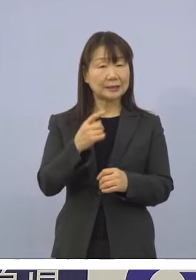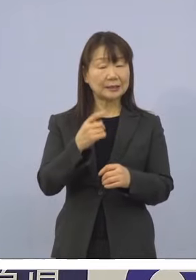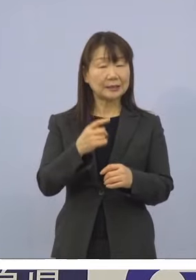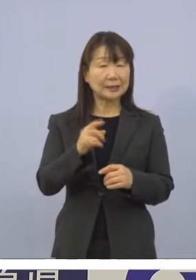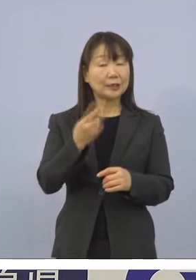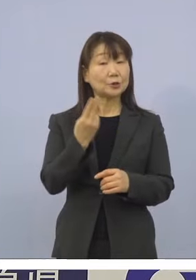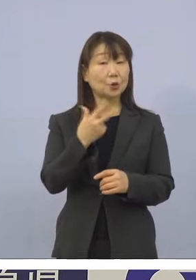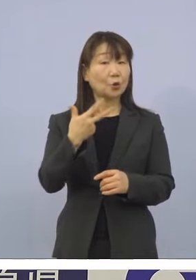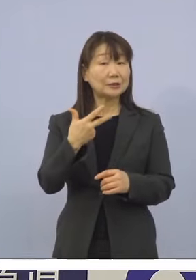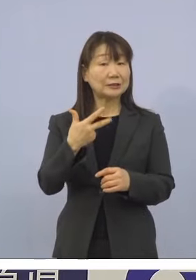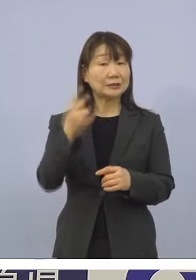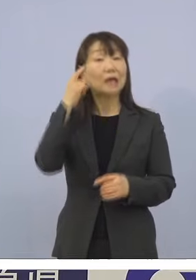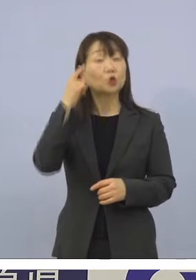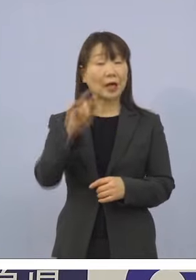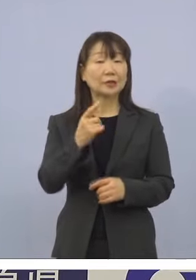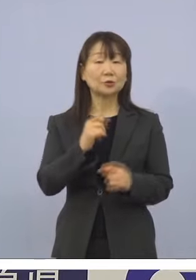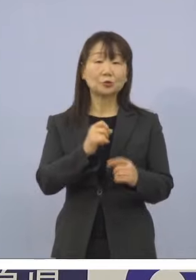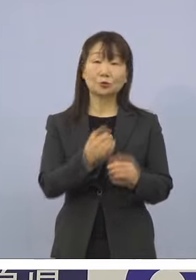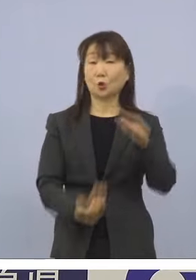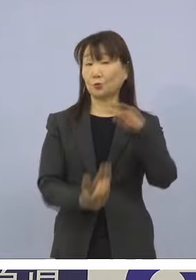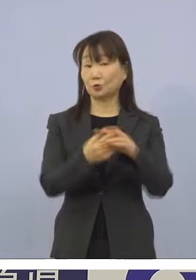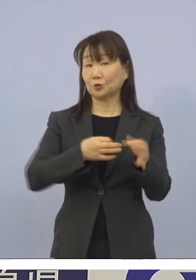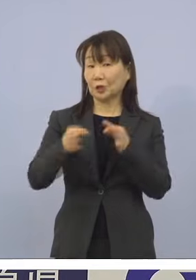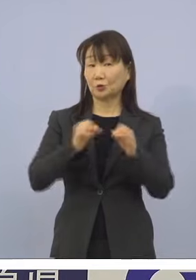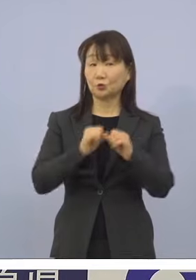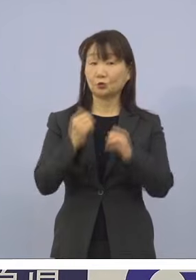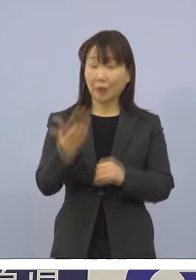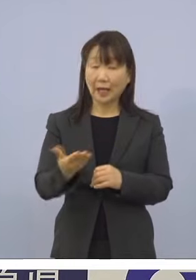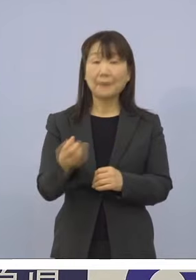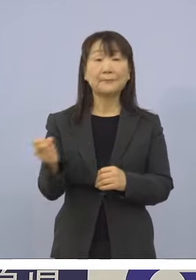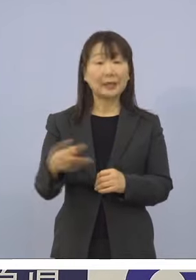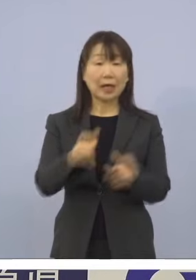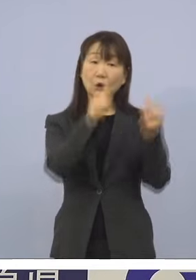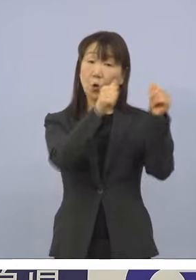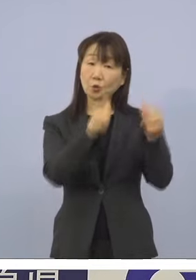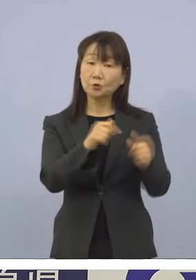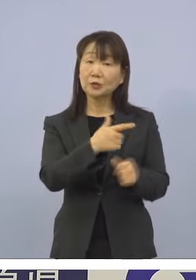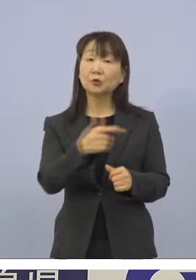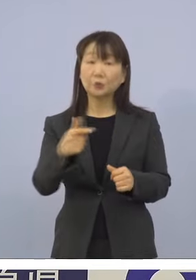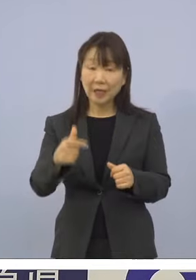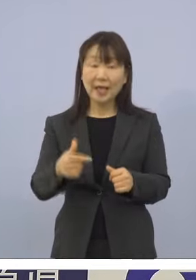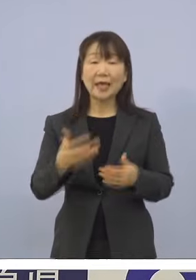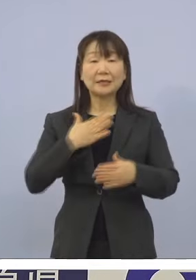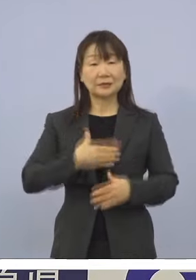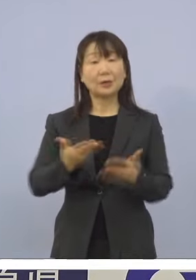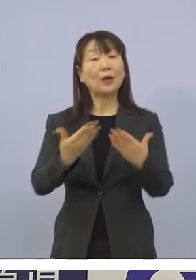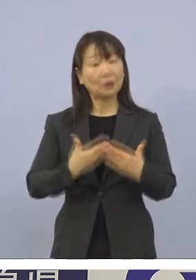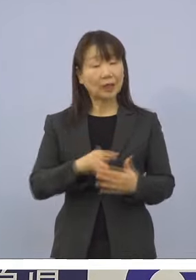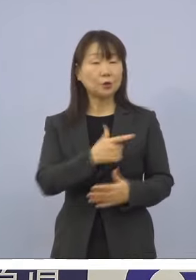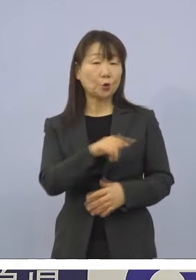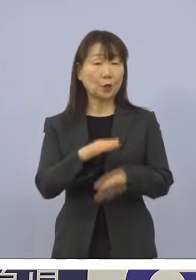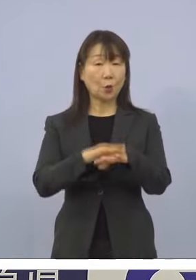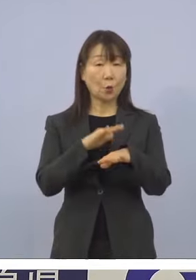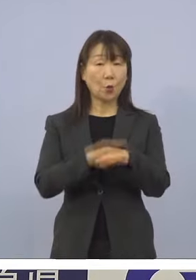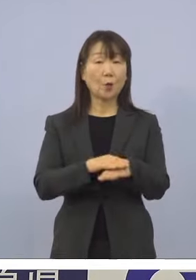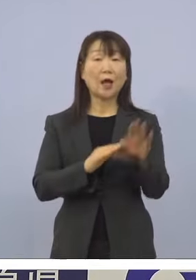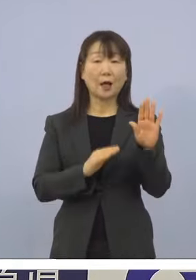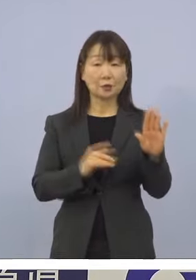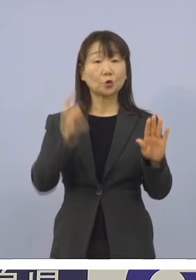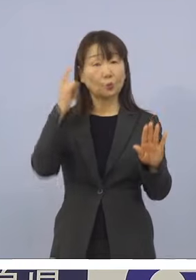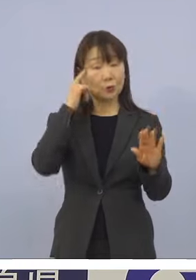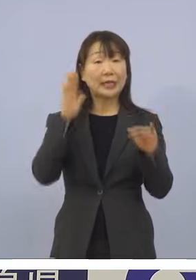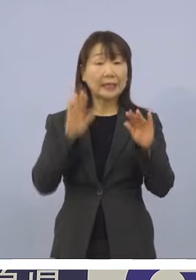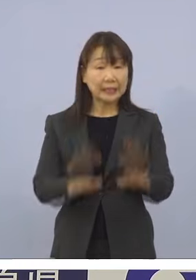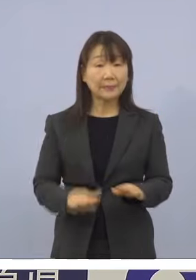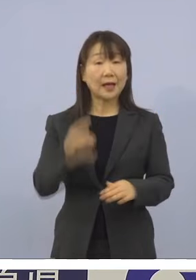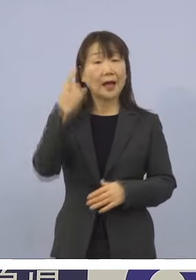トップセールスをしていくのか、それとも例えば広告などで知ってもらうような取り組みを広めるか、まあ、いろんな方法があると思うんですけれども、何か現時